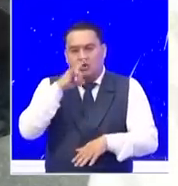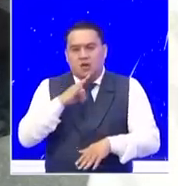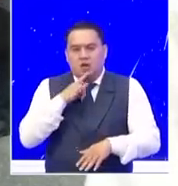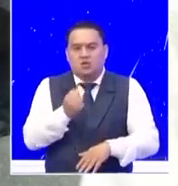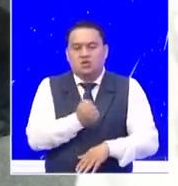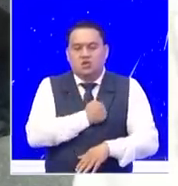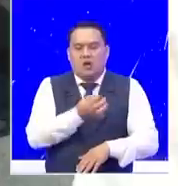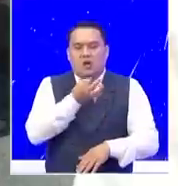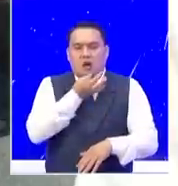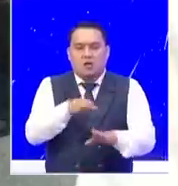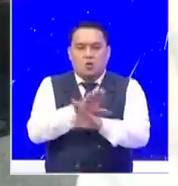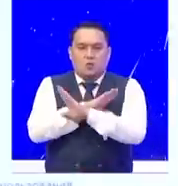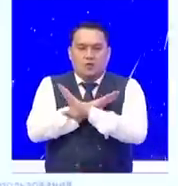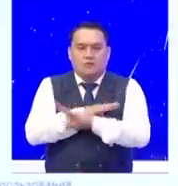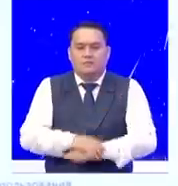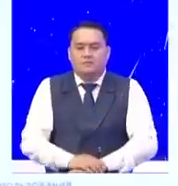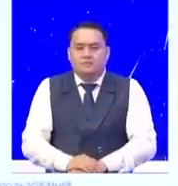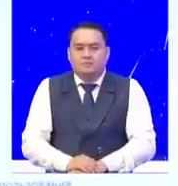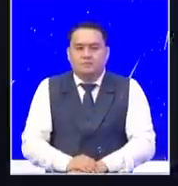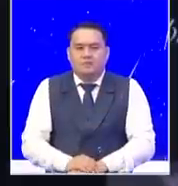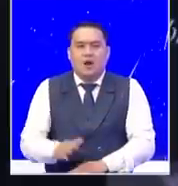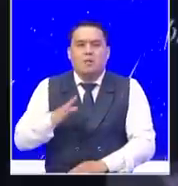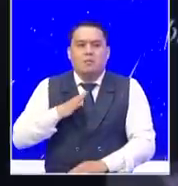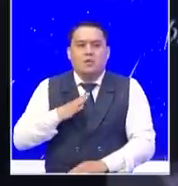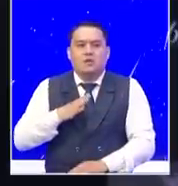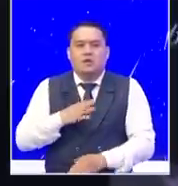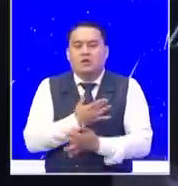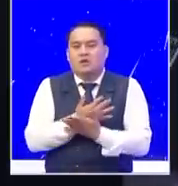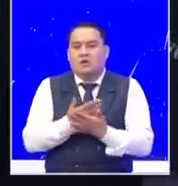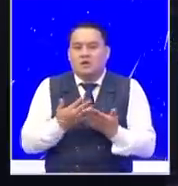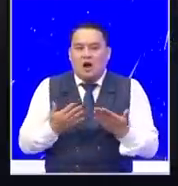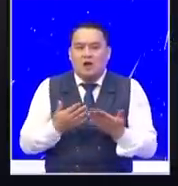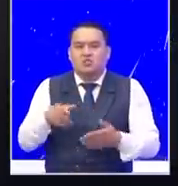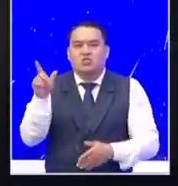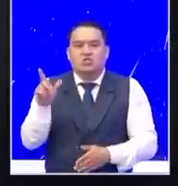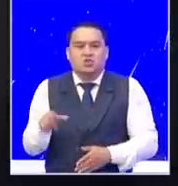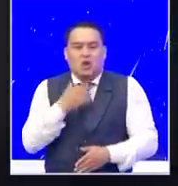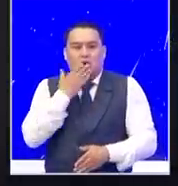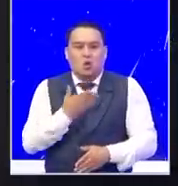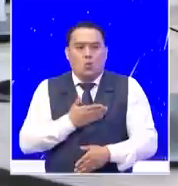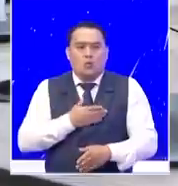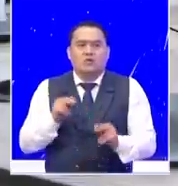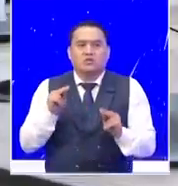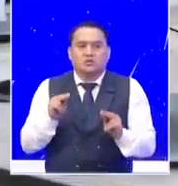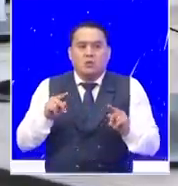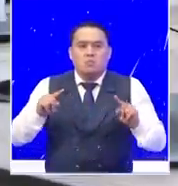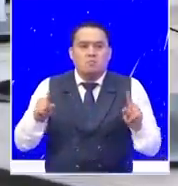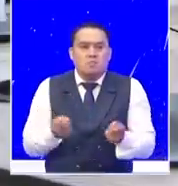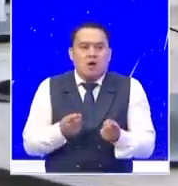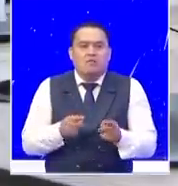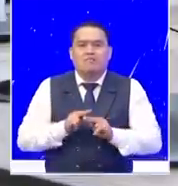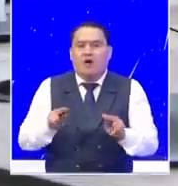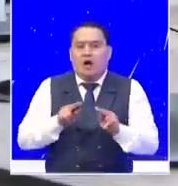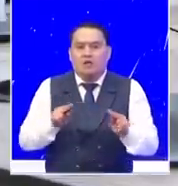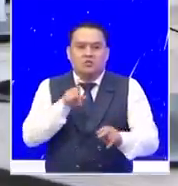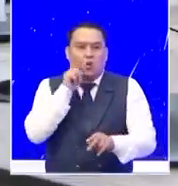жаль, что он так рано ушел. В нем было сочетание такта и напора, человеколюбия и справедливости. За короткую жизнь он воспитал